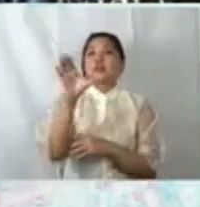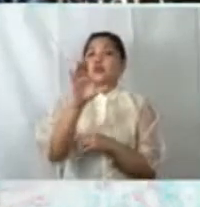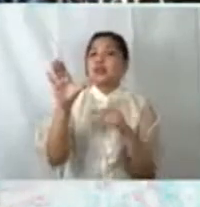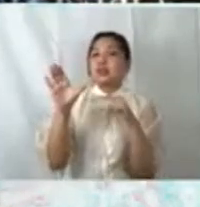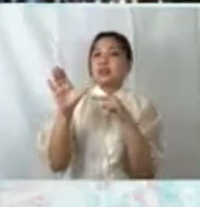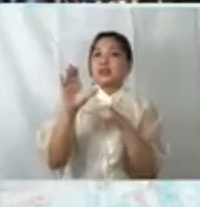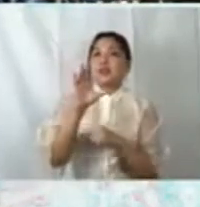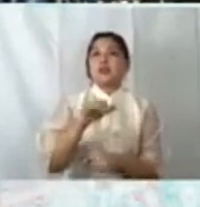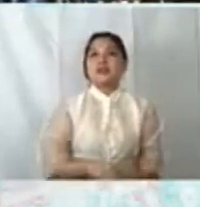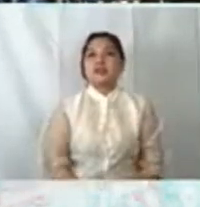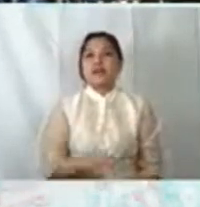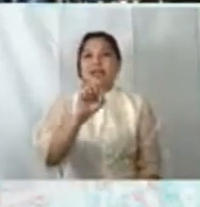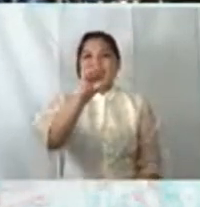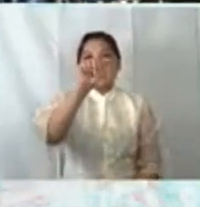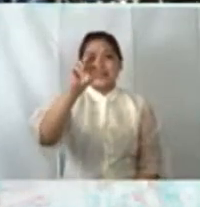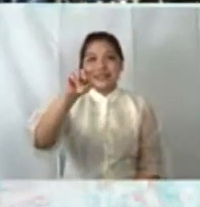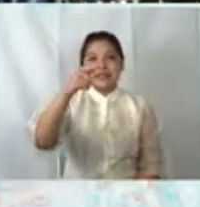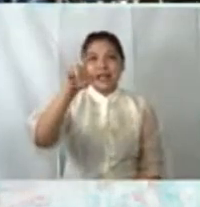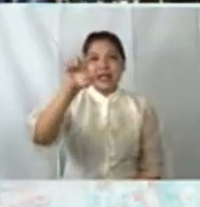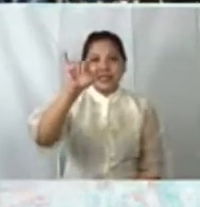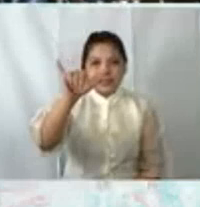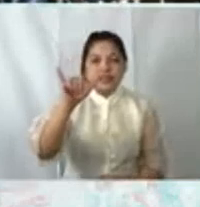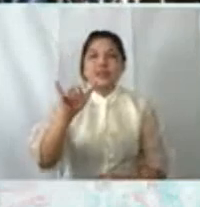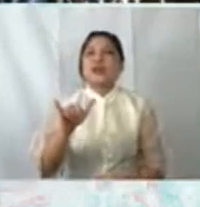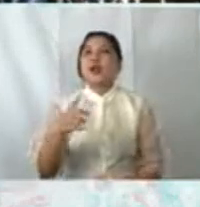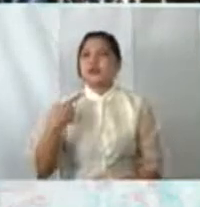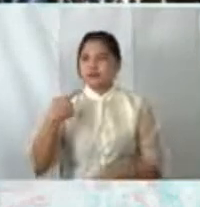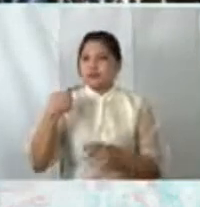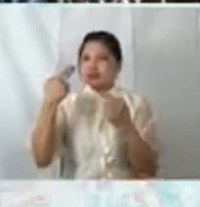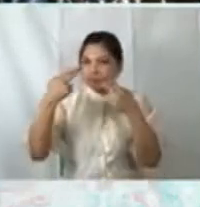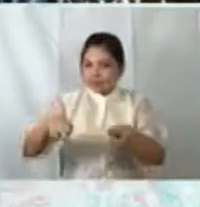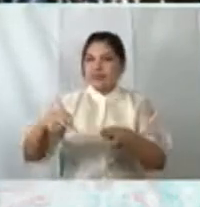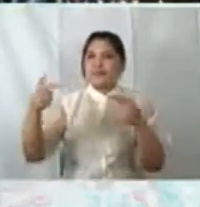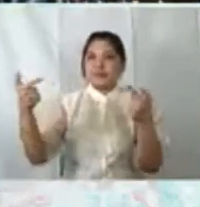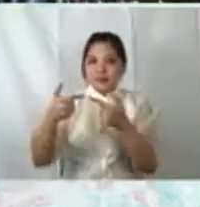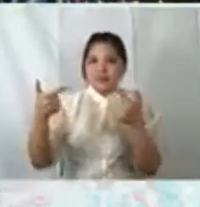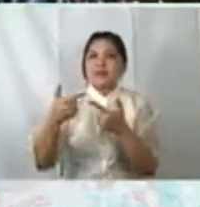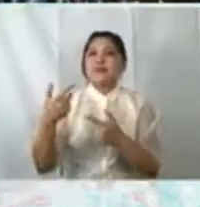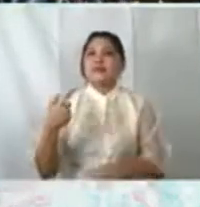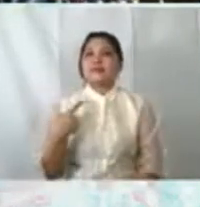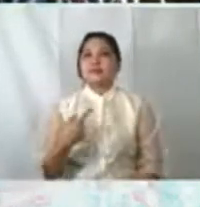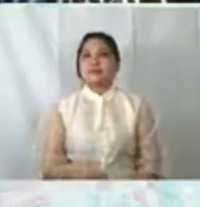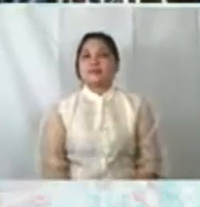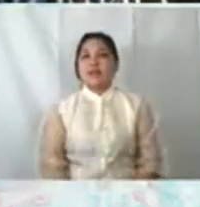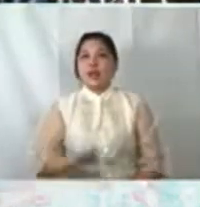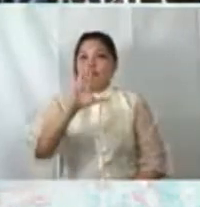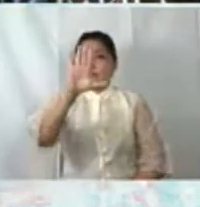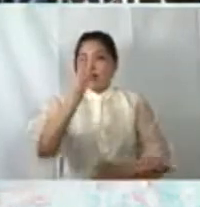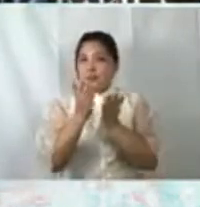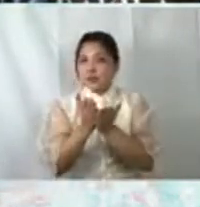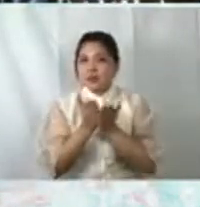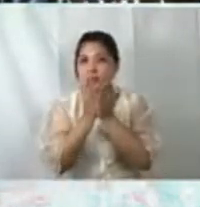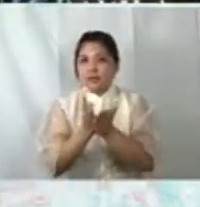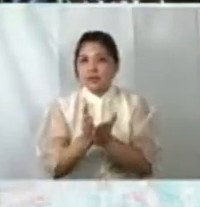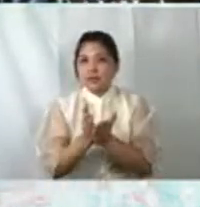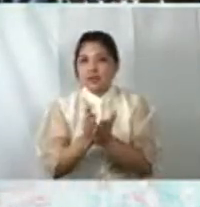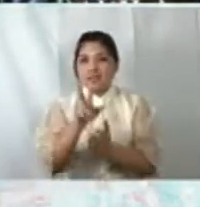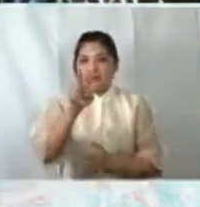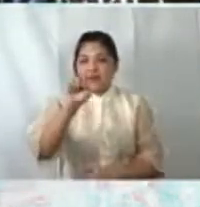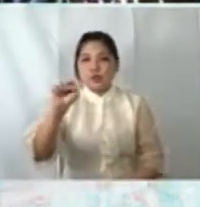Sangli Point. Nandun yung labanan na yon. So, 5 ships versus 20